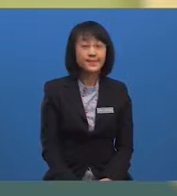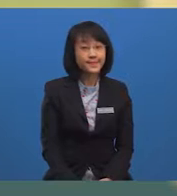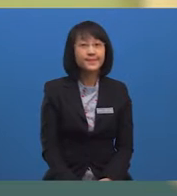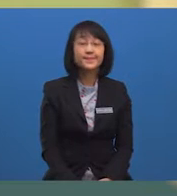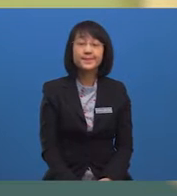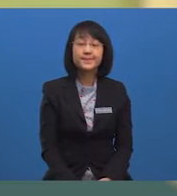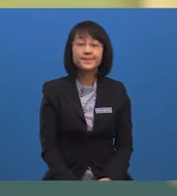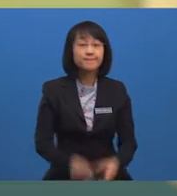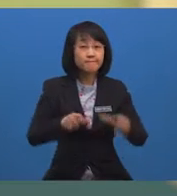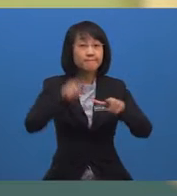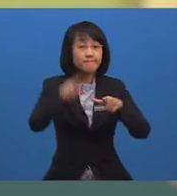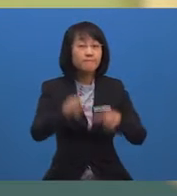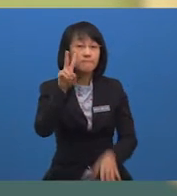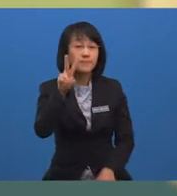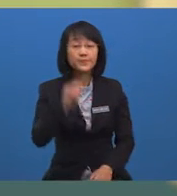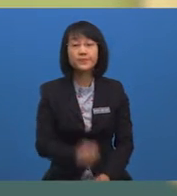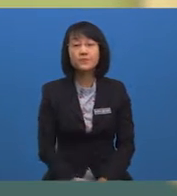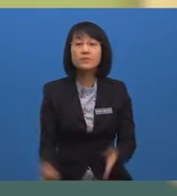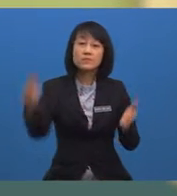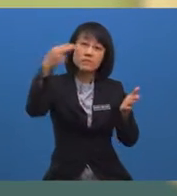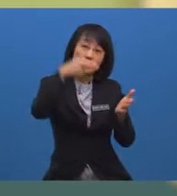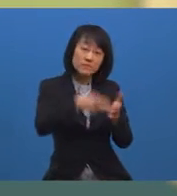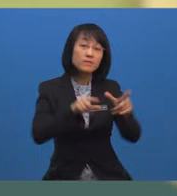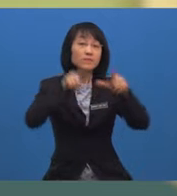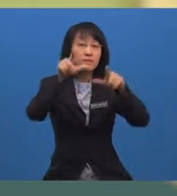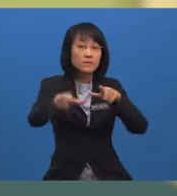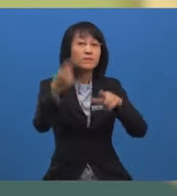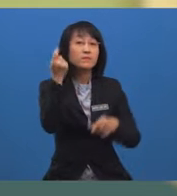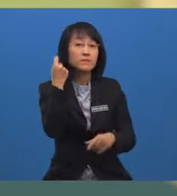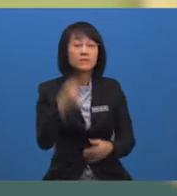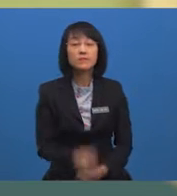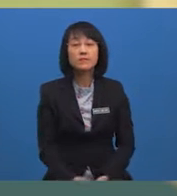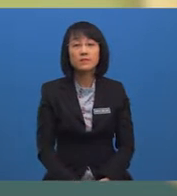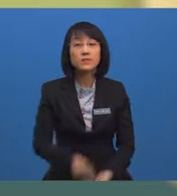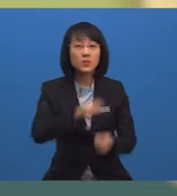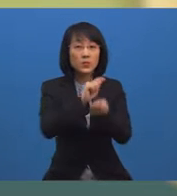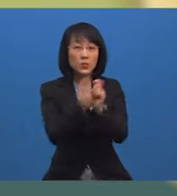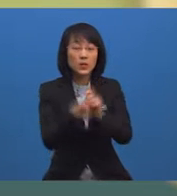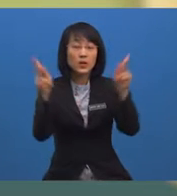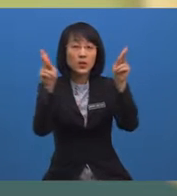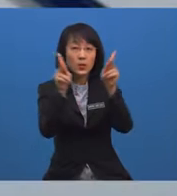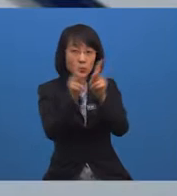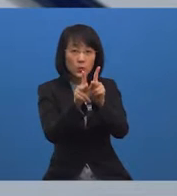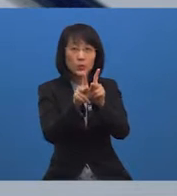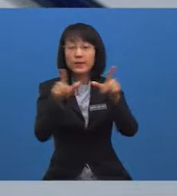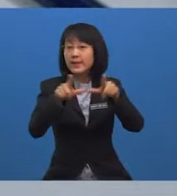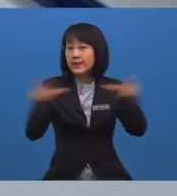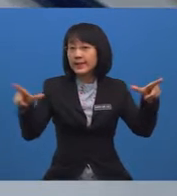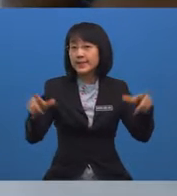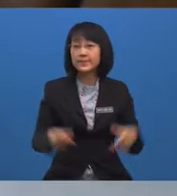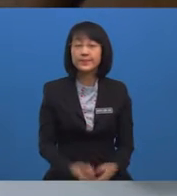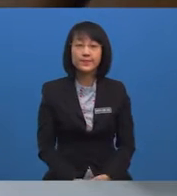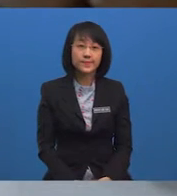Okey. Langkah kedua, ulangi langkah tersebut dengan menukar kepada kutub magnet yang berlainan.